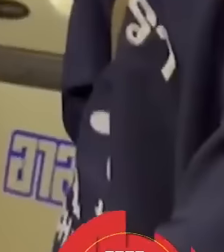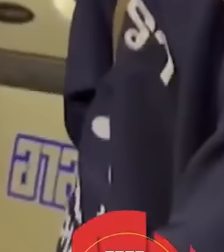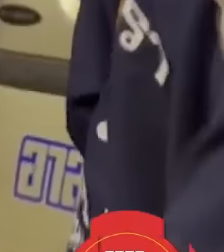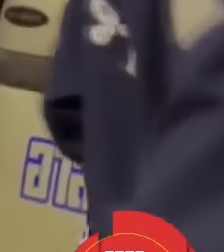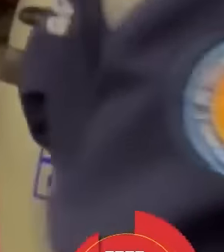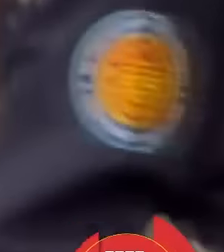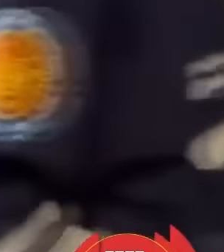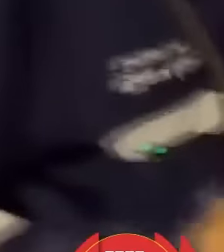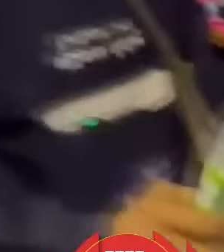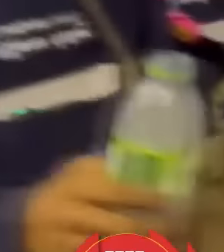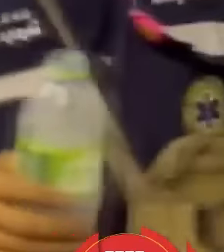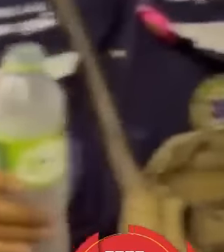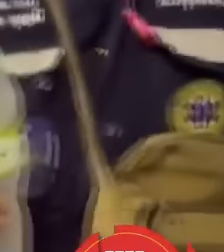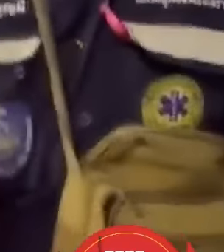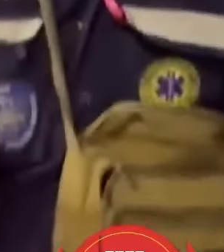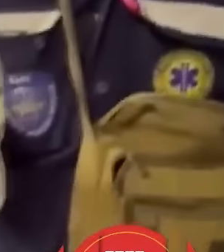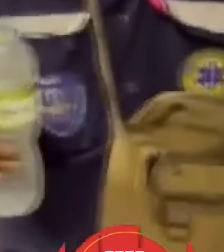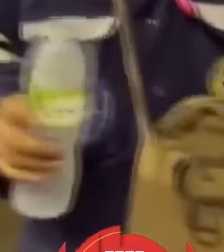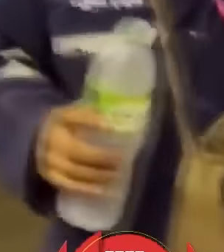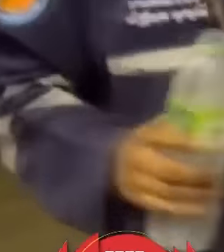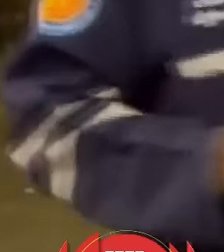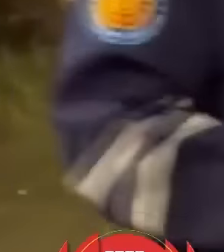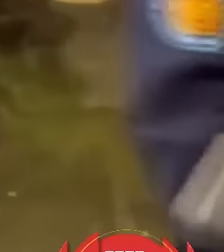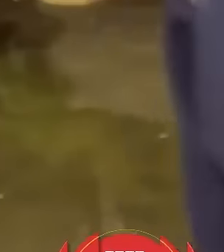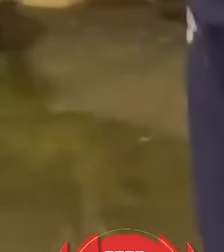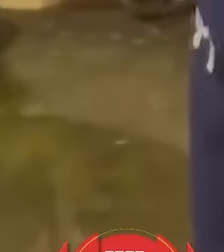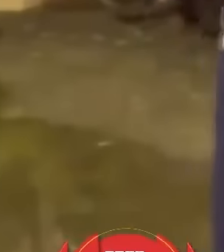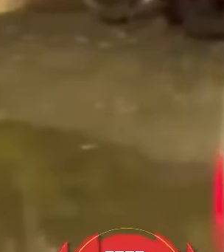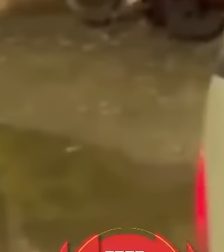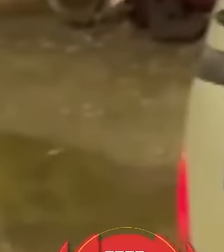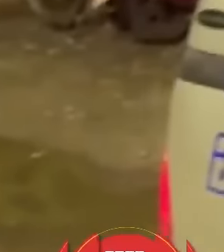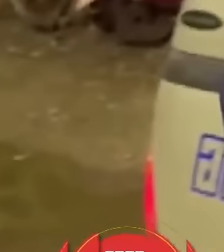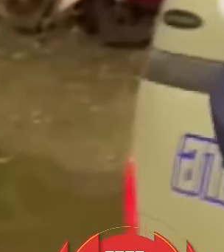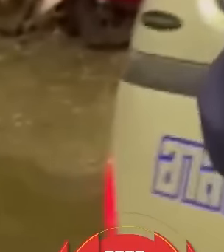อลูกเสือยืนอยู่กลางซอยแบบนี้แรกๆก็คิดว่าน้องหมาแต่ว่าปราก